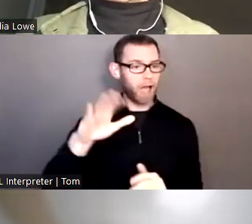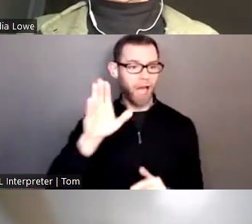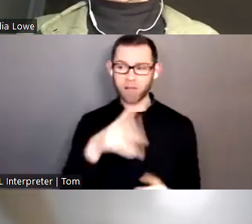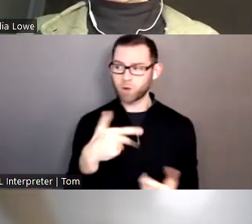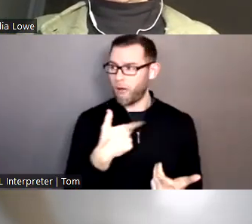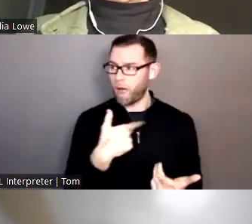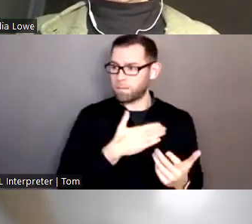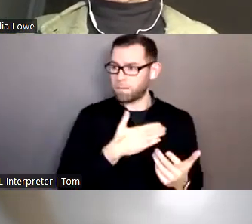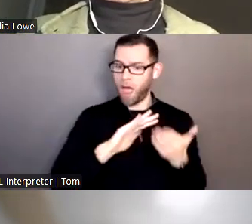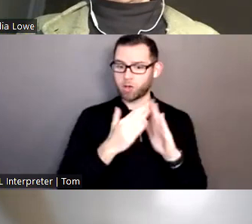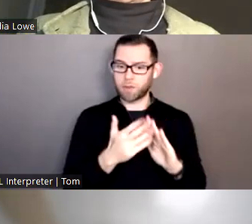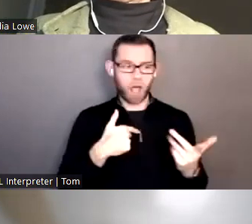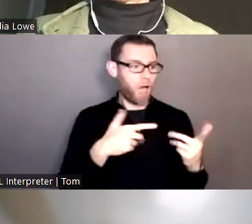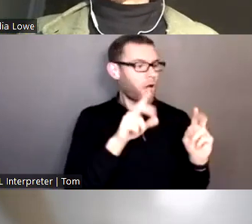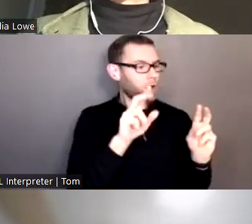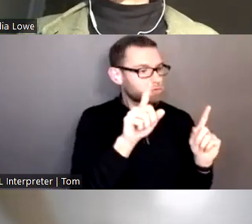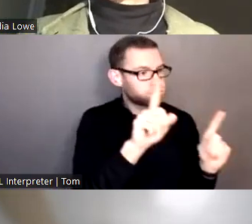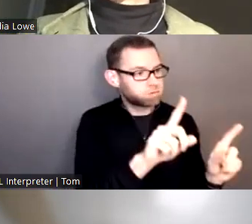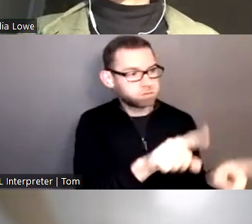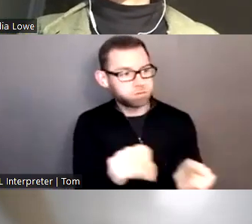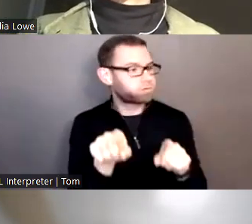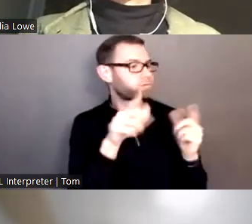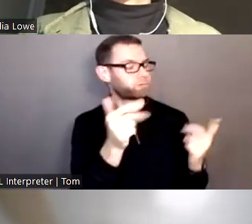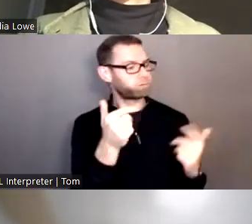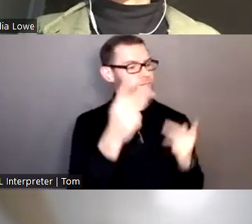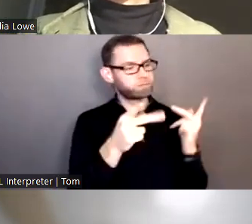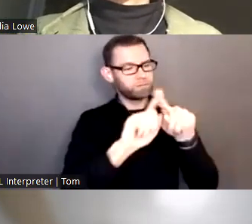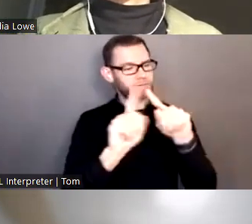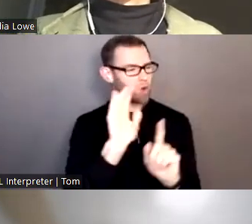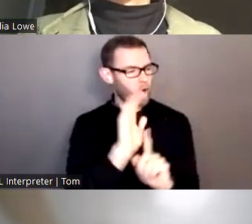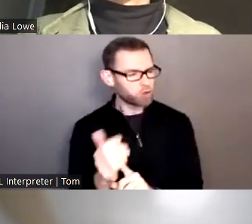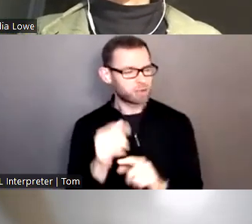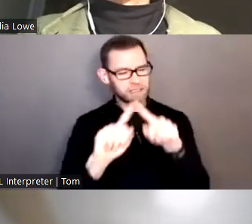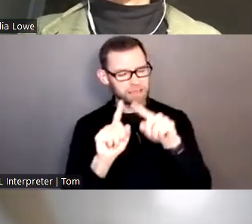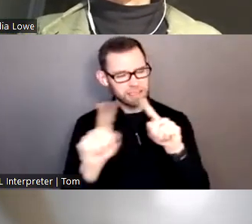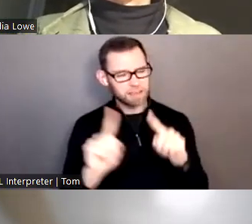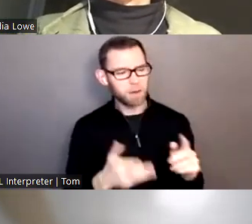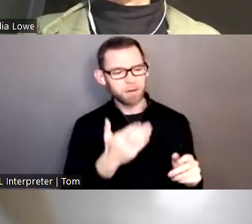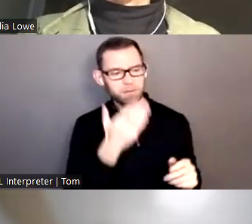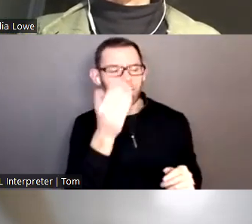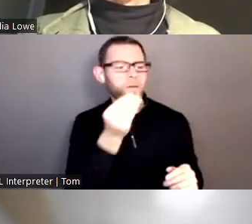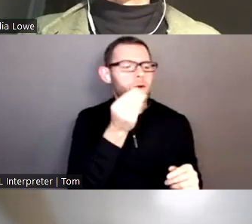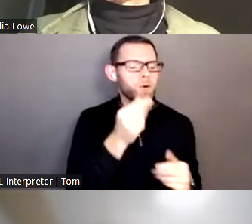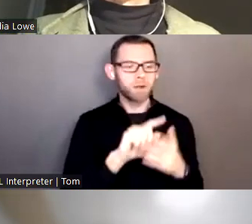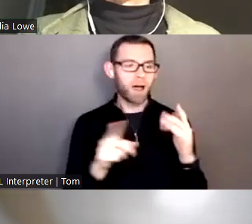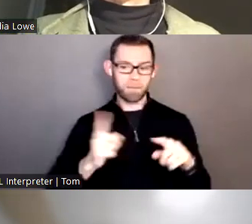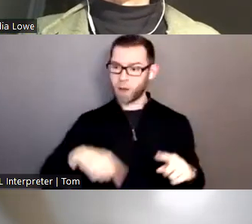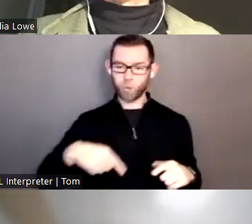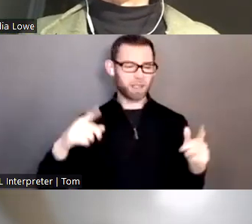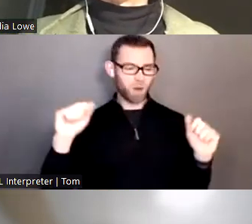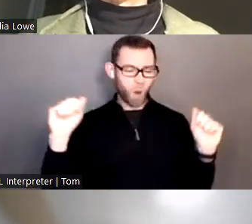food. But we're all suffering from the same Mon yo a souffri avec même problème, pollution, problème